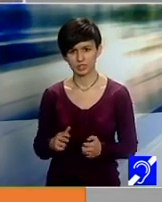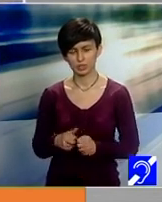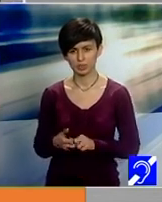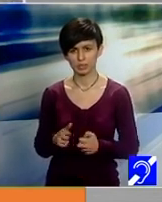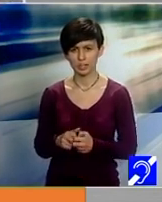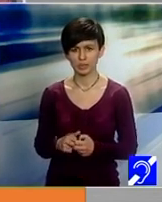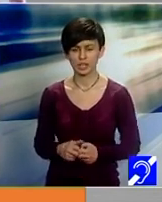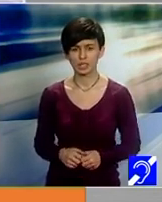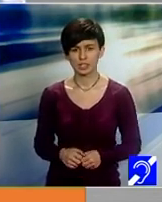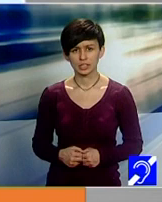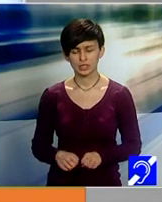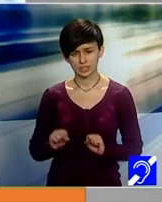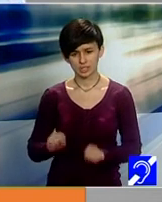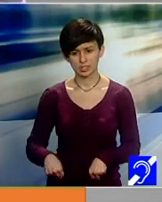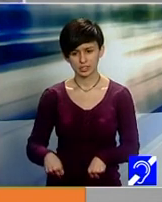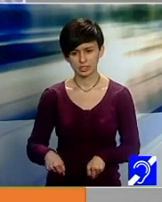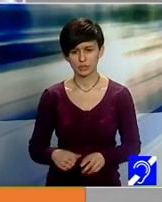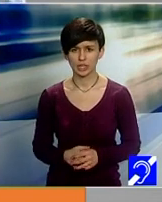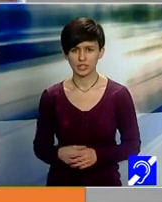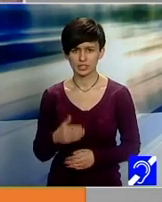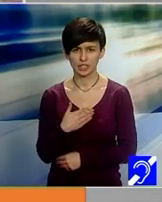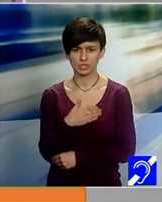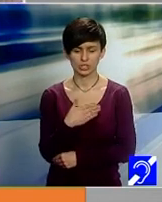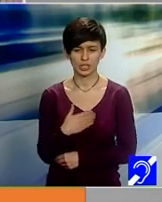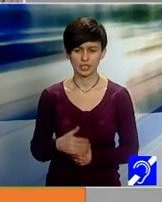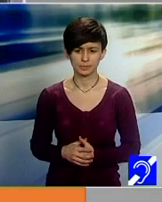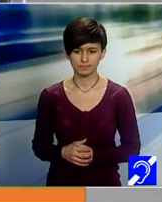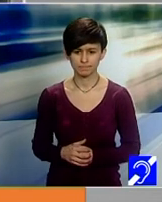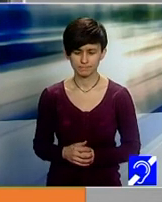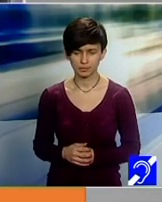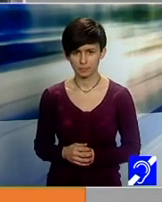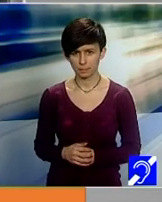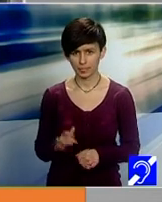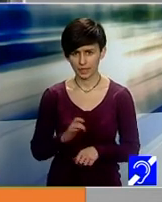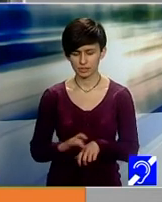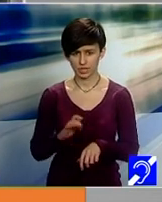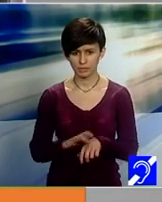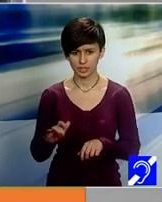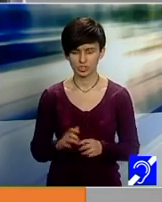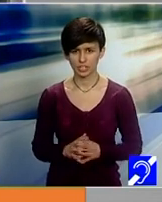siguranță sănătății cetățenilor. De aceea am încercat să